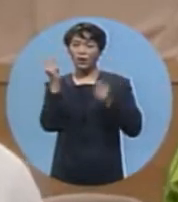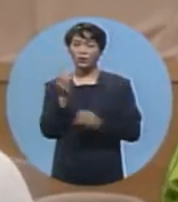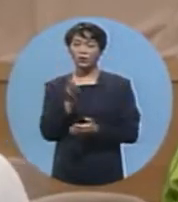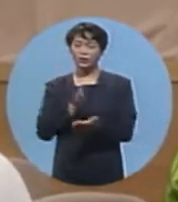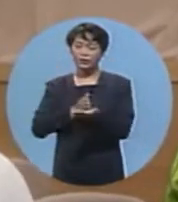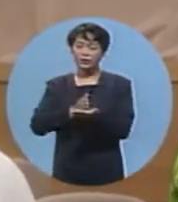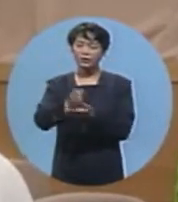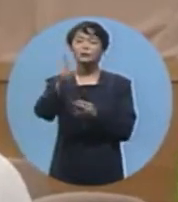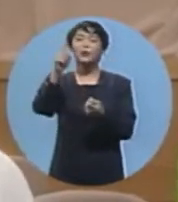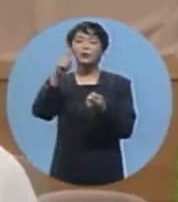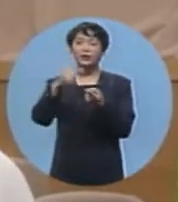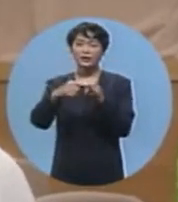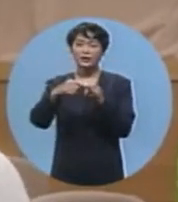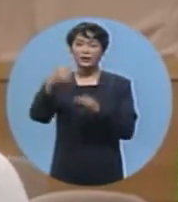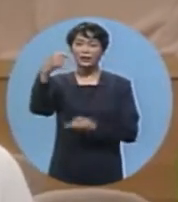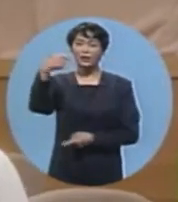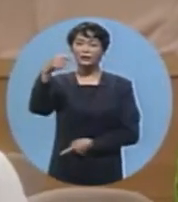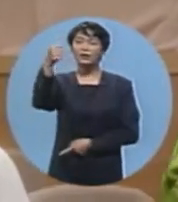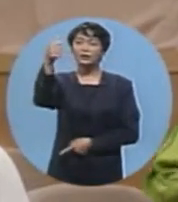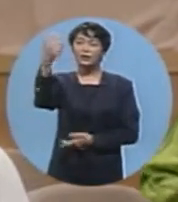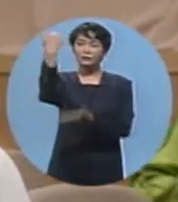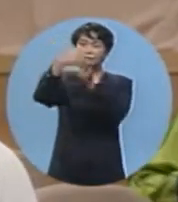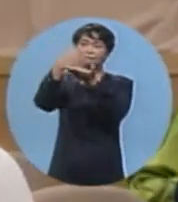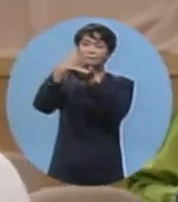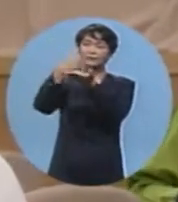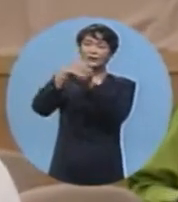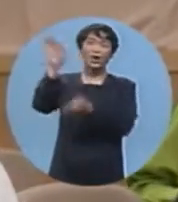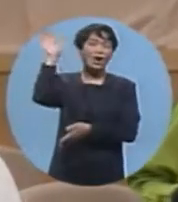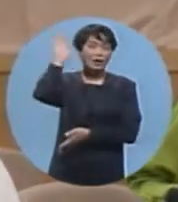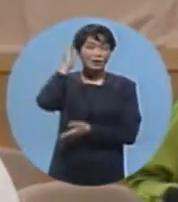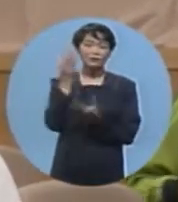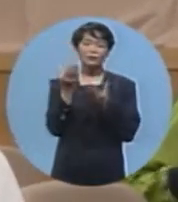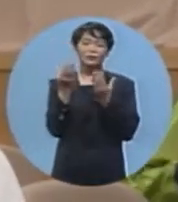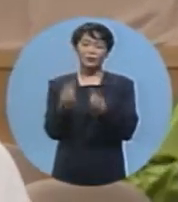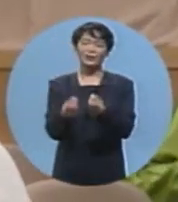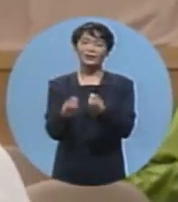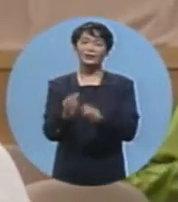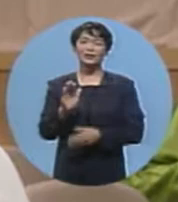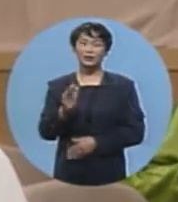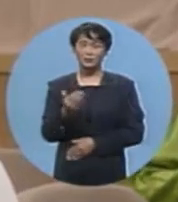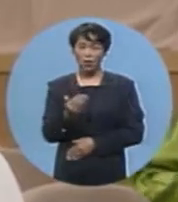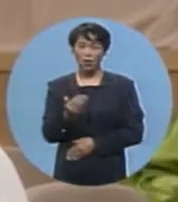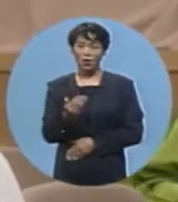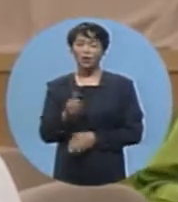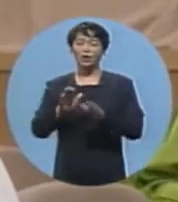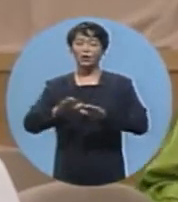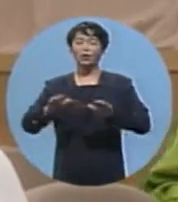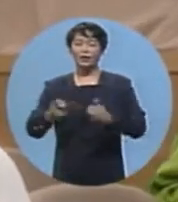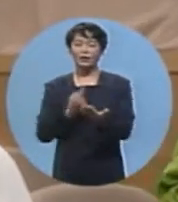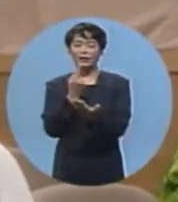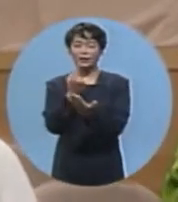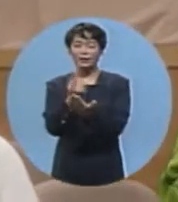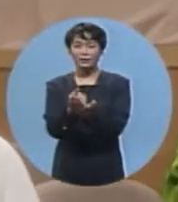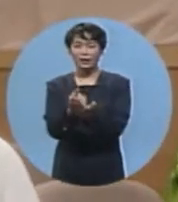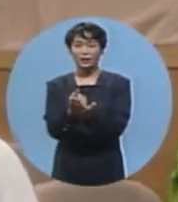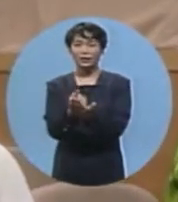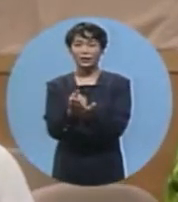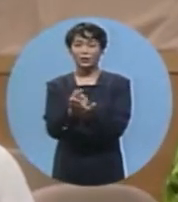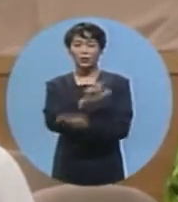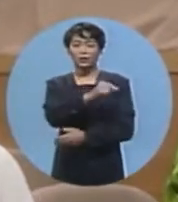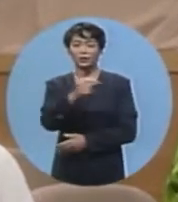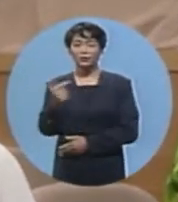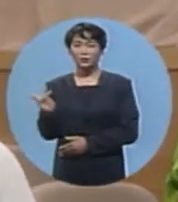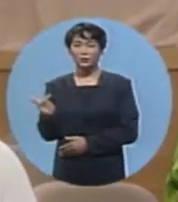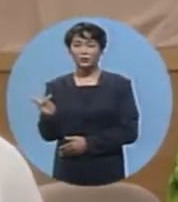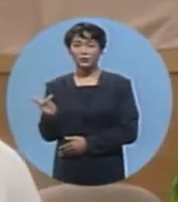に先生の話を聞くだけで終わってしまうことが多いんですが、今回参加してみていろいろ